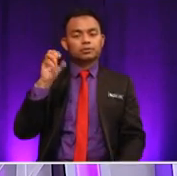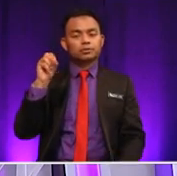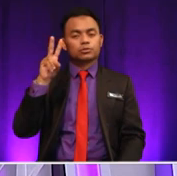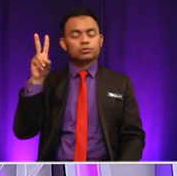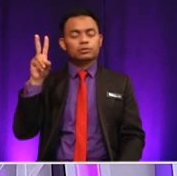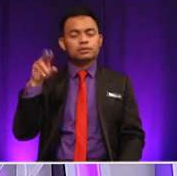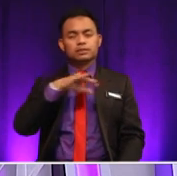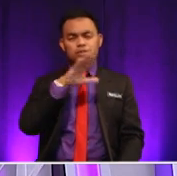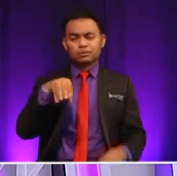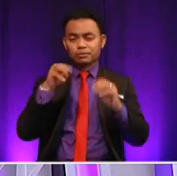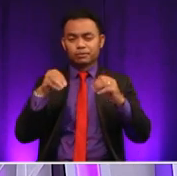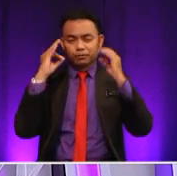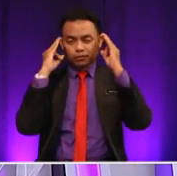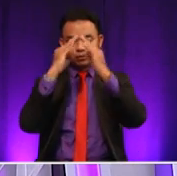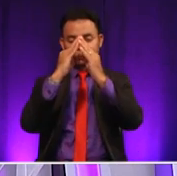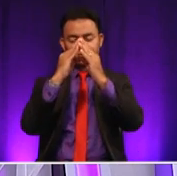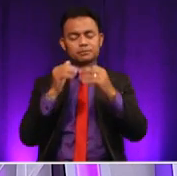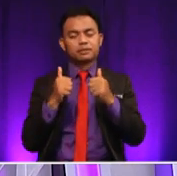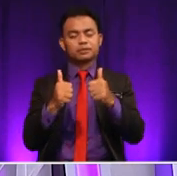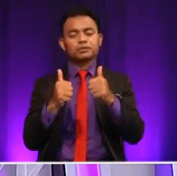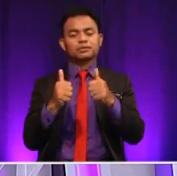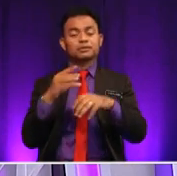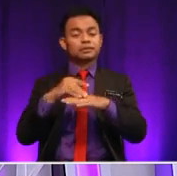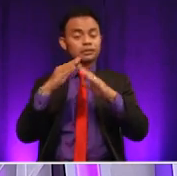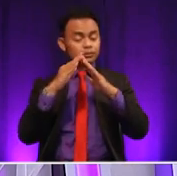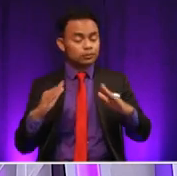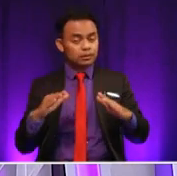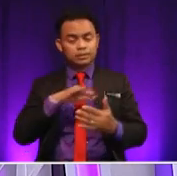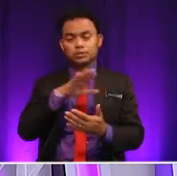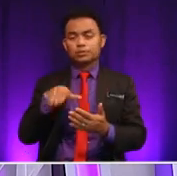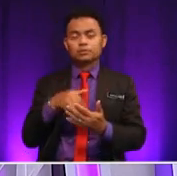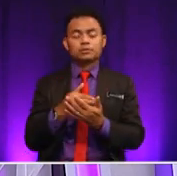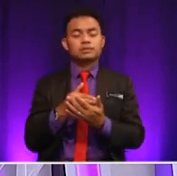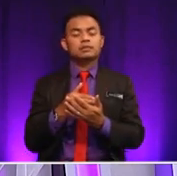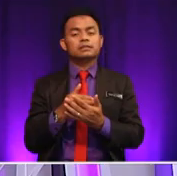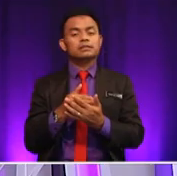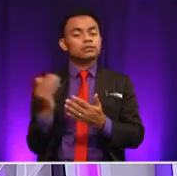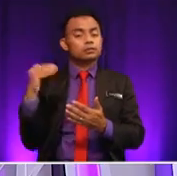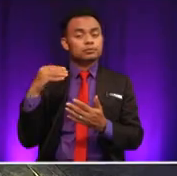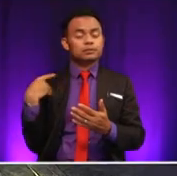cukup memberi perhatian murid di rumah pun diharap begitu Zoom Cikgu kita